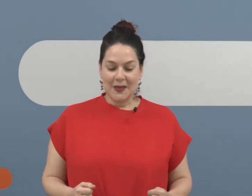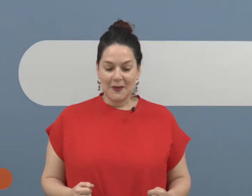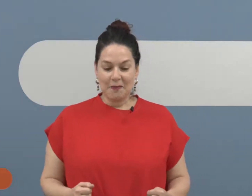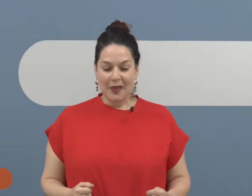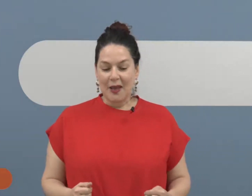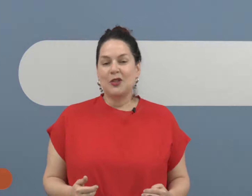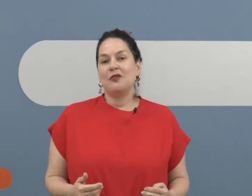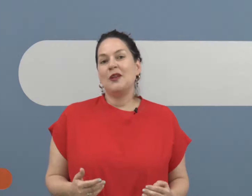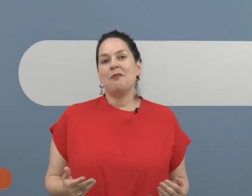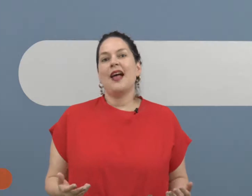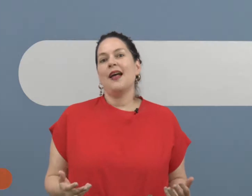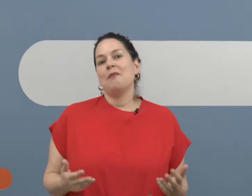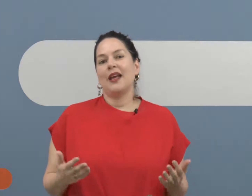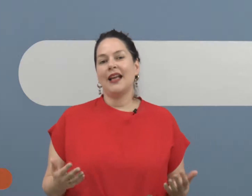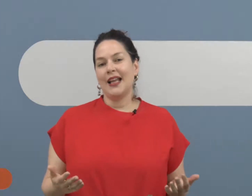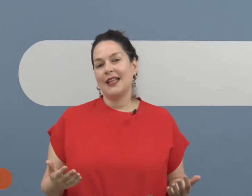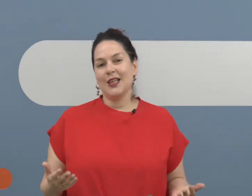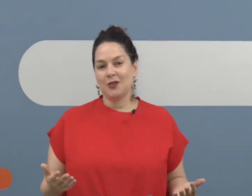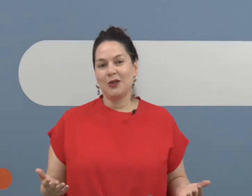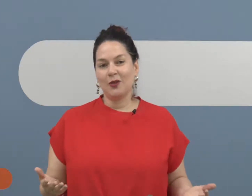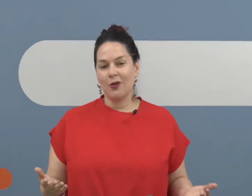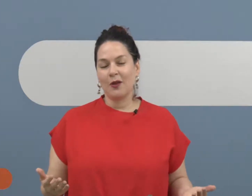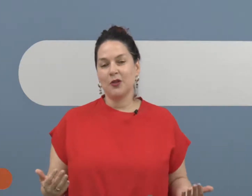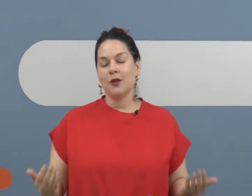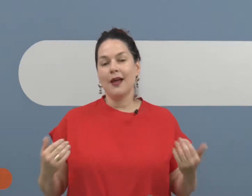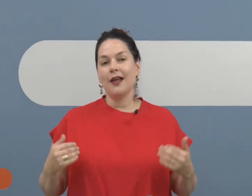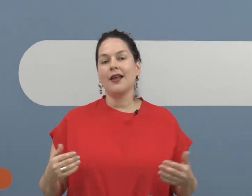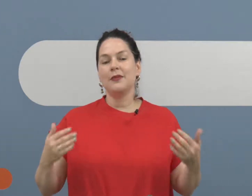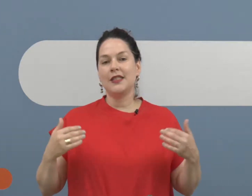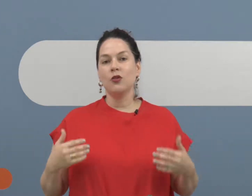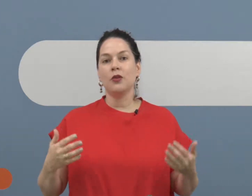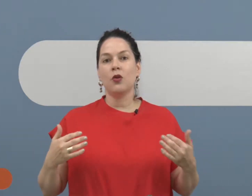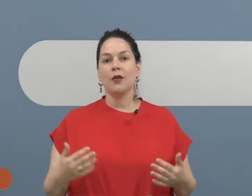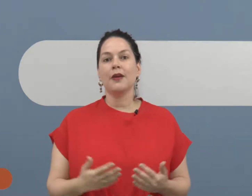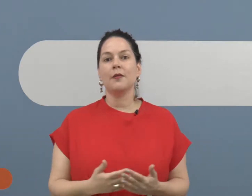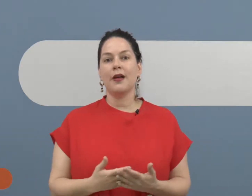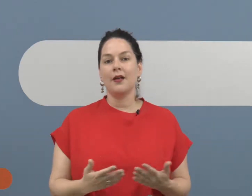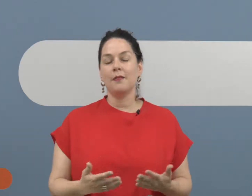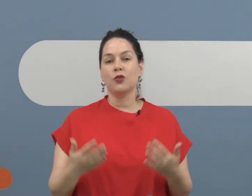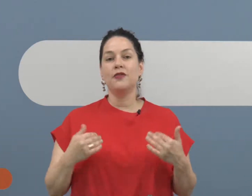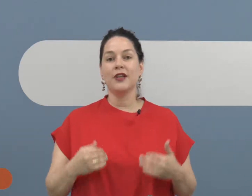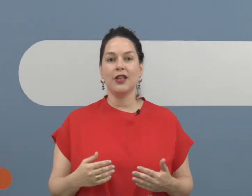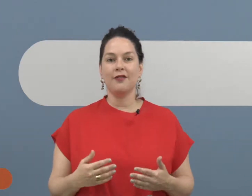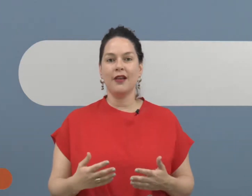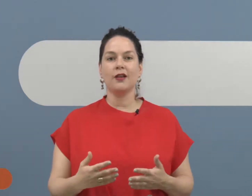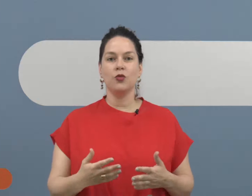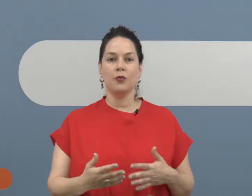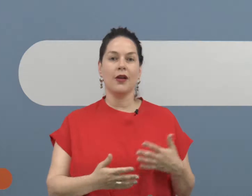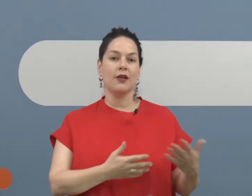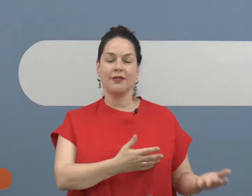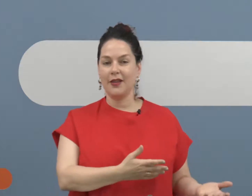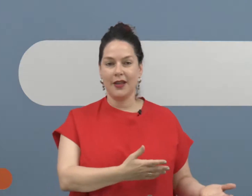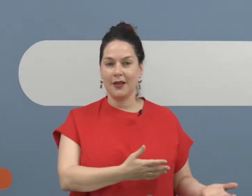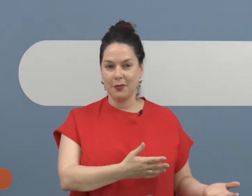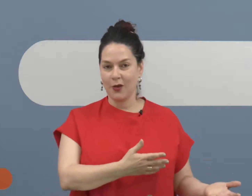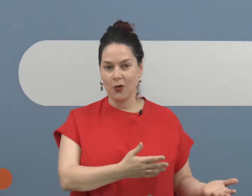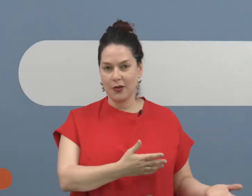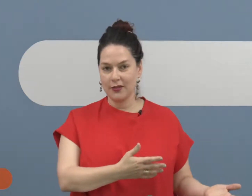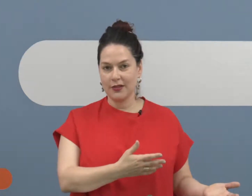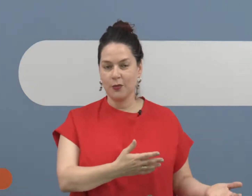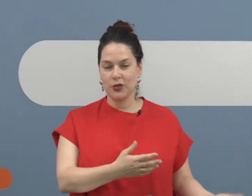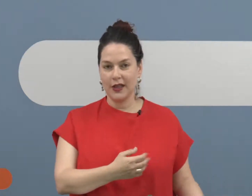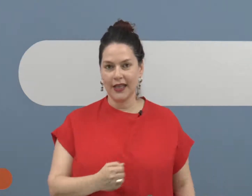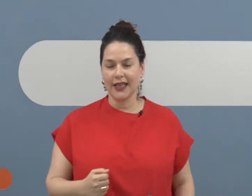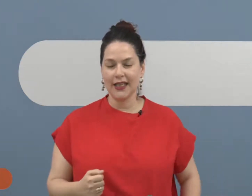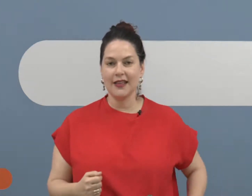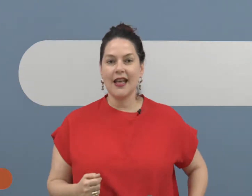אז בשביל מה בכלל יש מיתולוגיה? בשביל מה המציאו מיתולוגיה בתקופה של יוון הקדומה